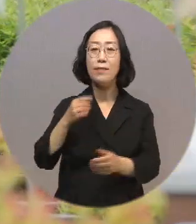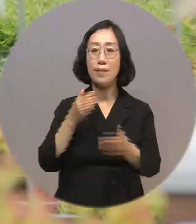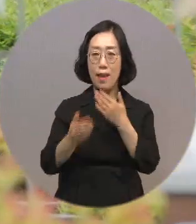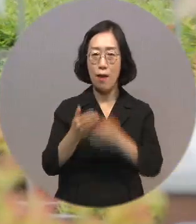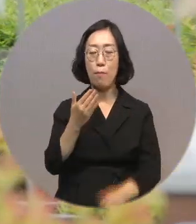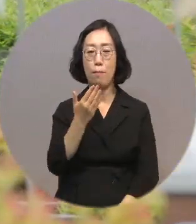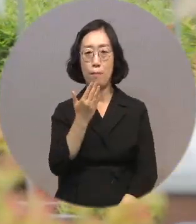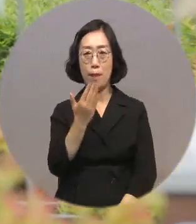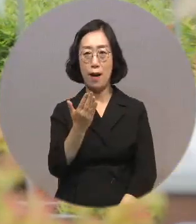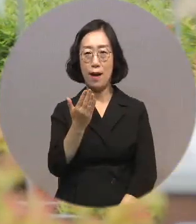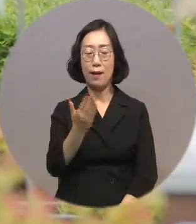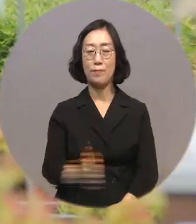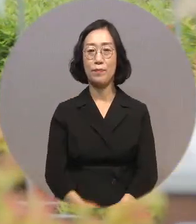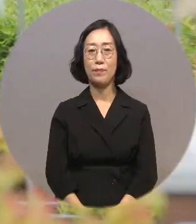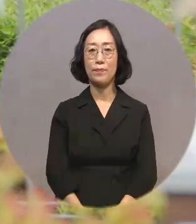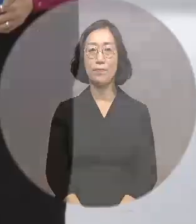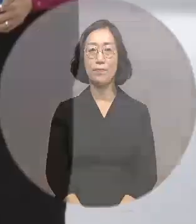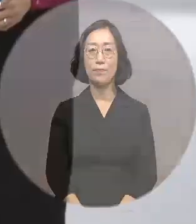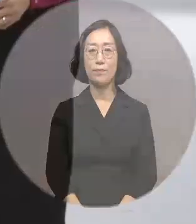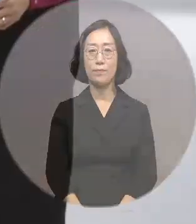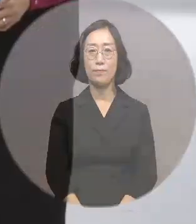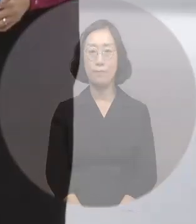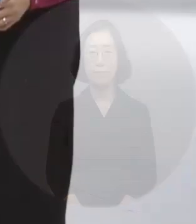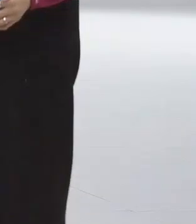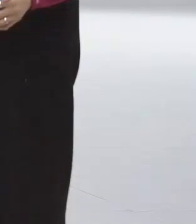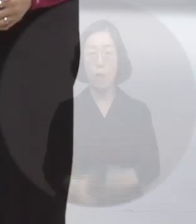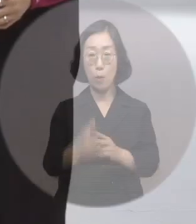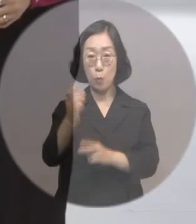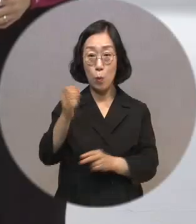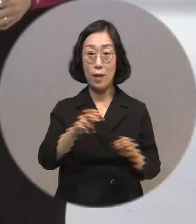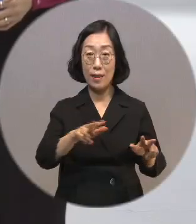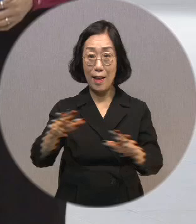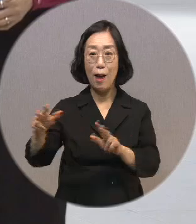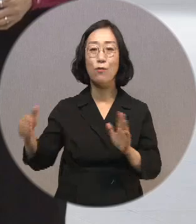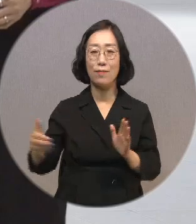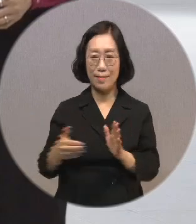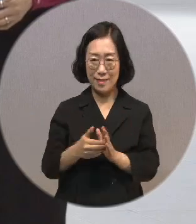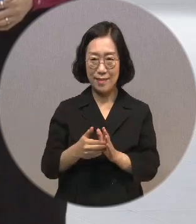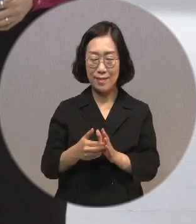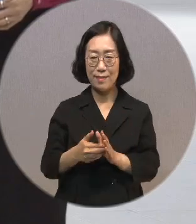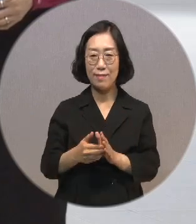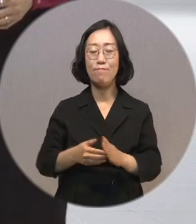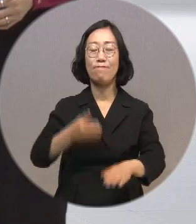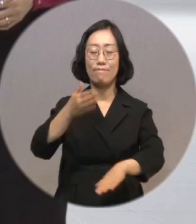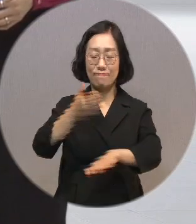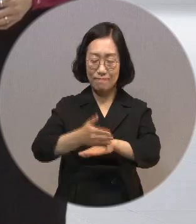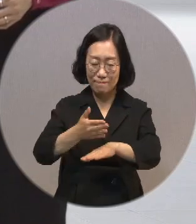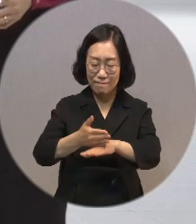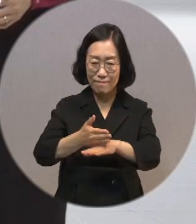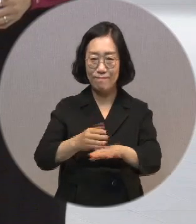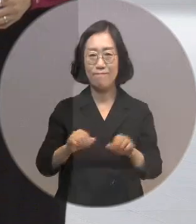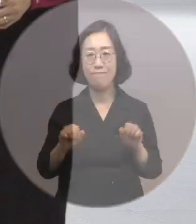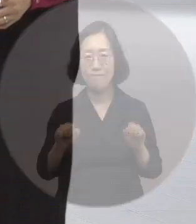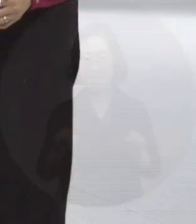어떨까요? 이상으로 통일 나우를 마칩니다. 시청해주신 여러분 고맙습니다.